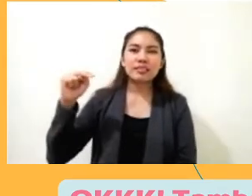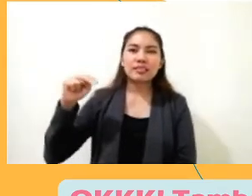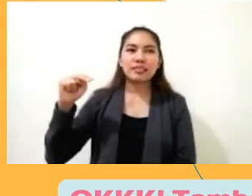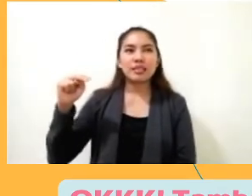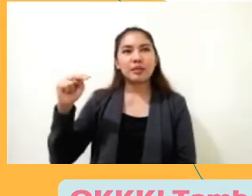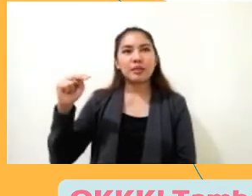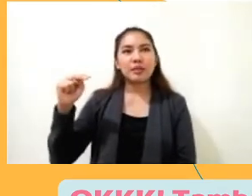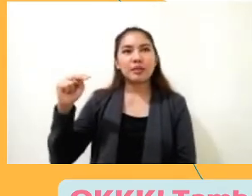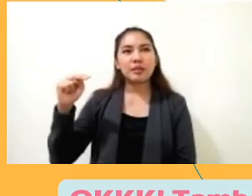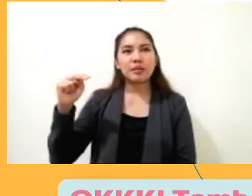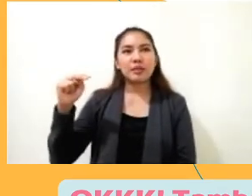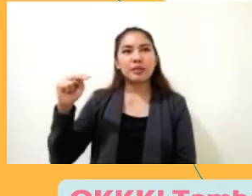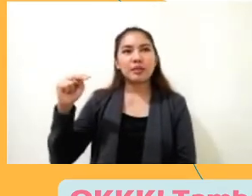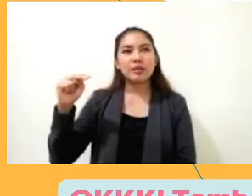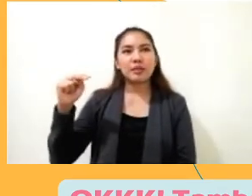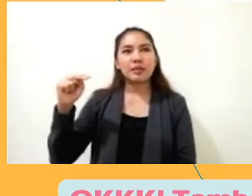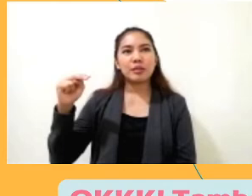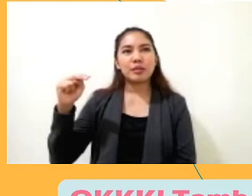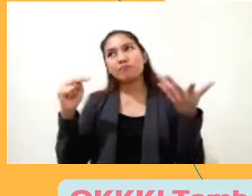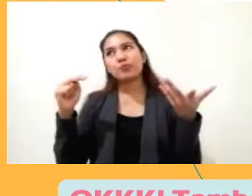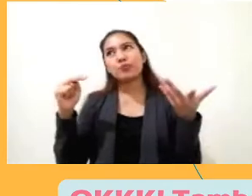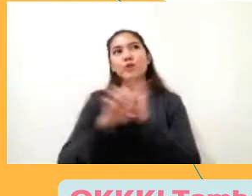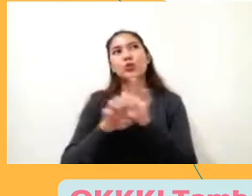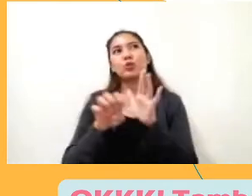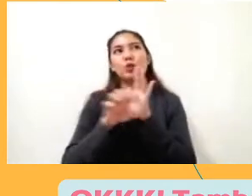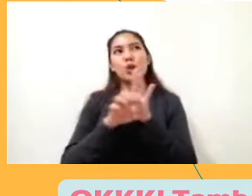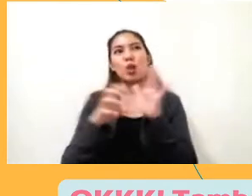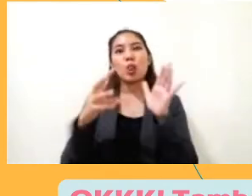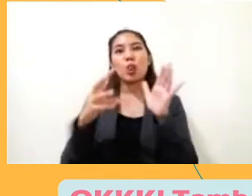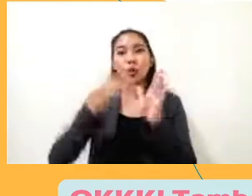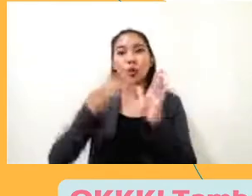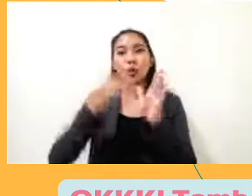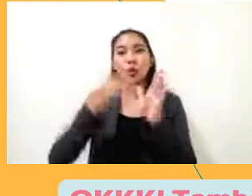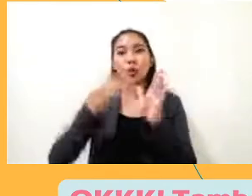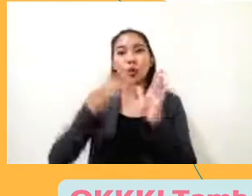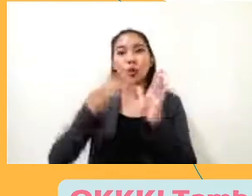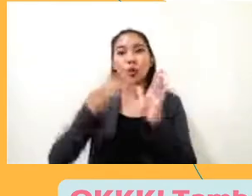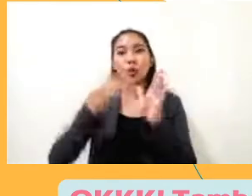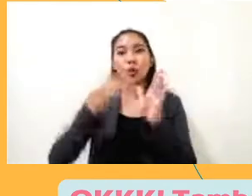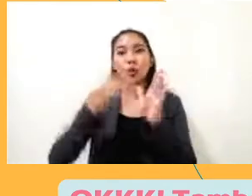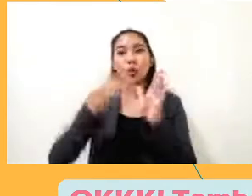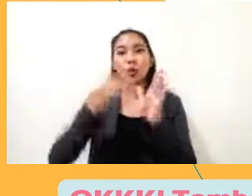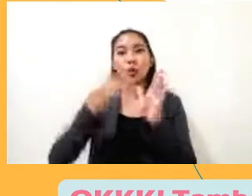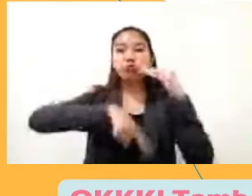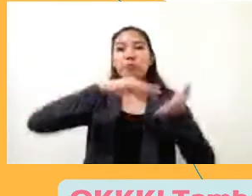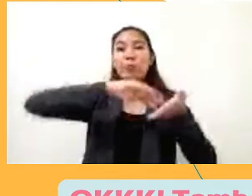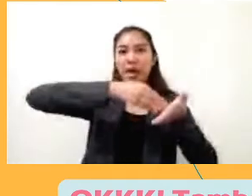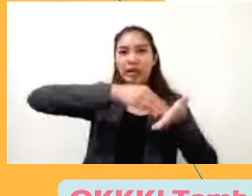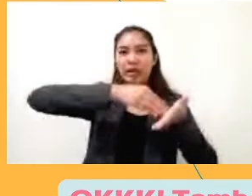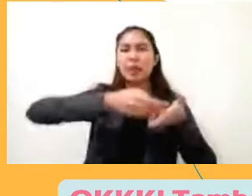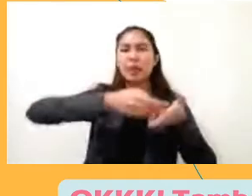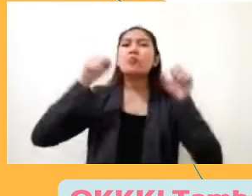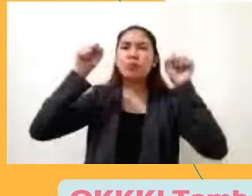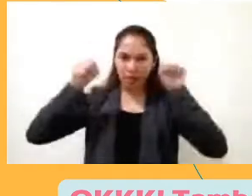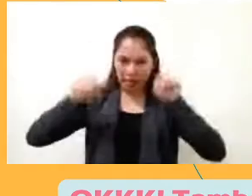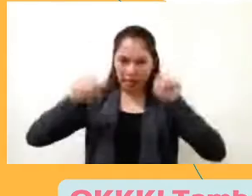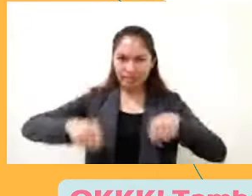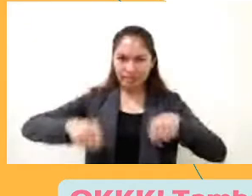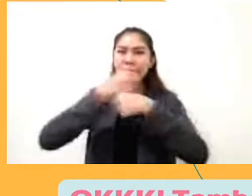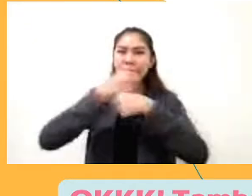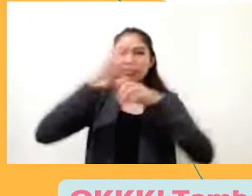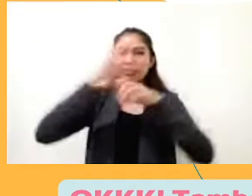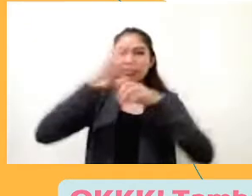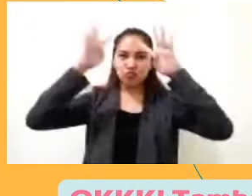na matutunan ang ballet. Basta pwede tayong makabuo ng movements or pwede